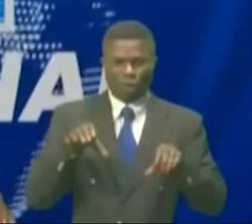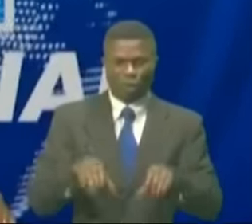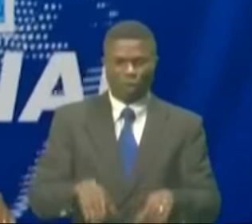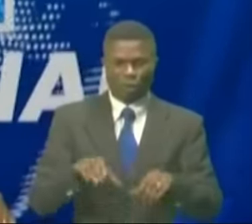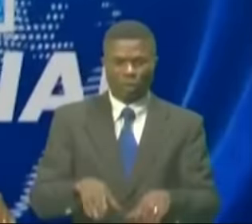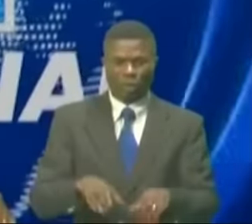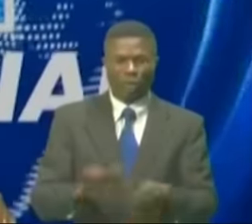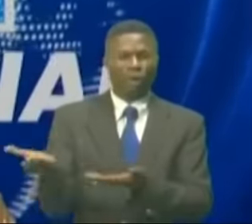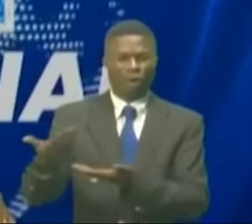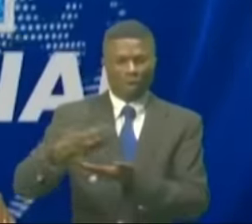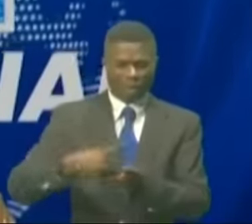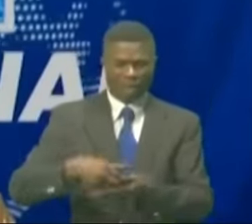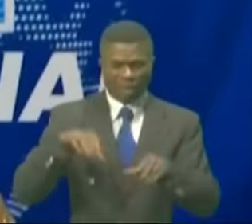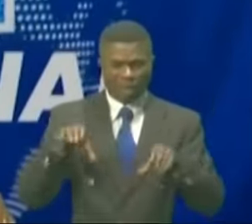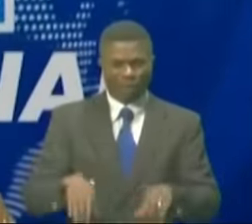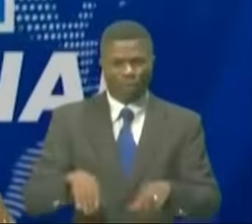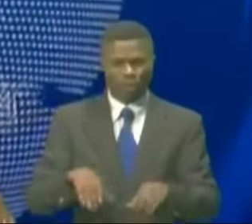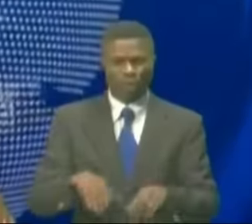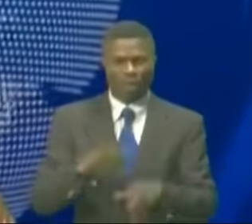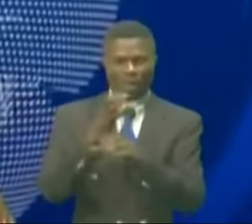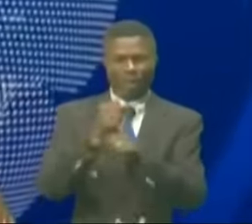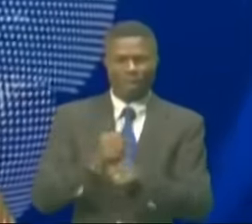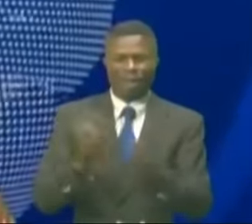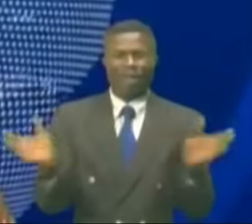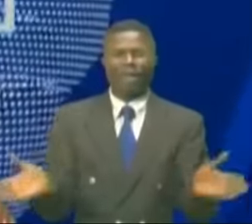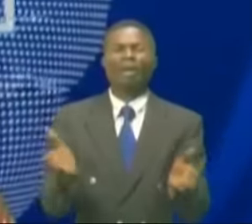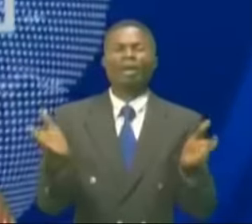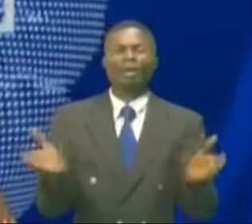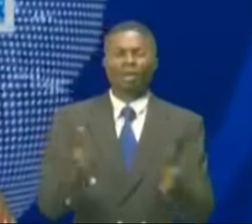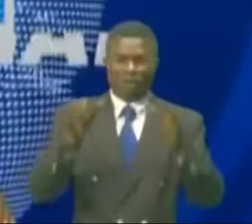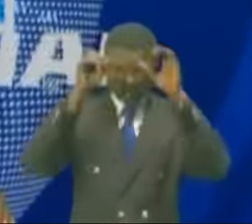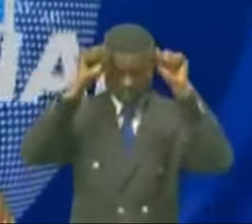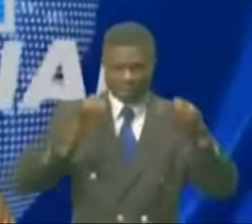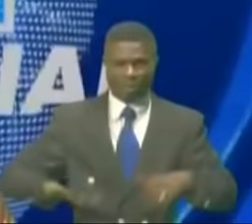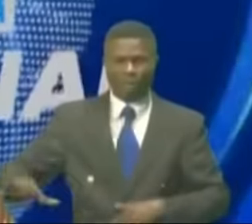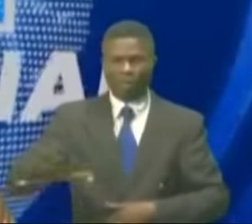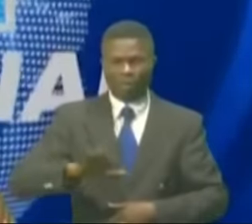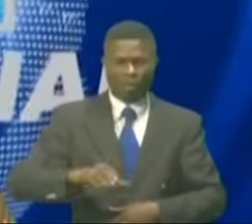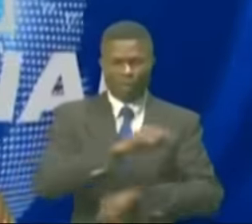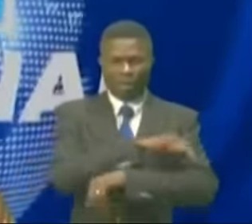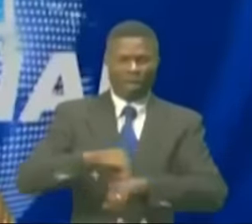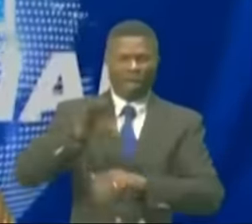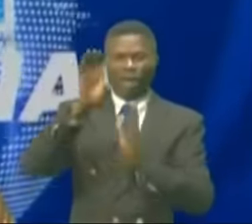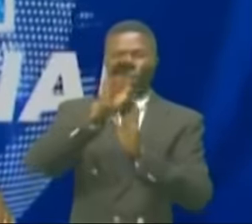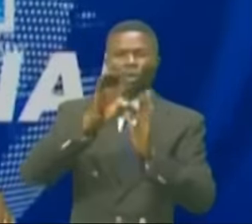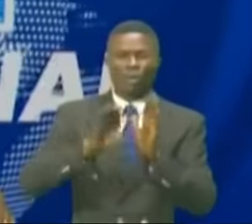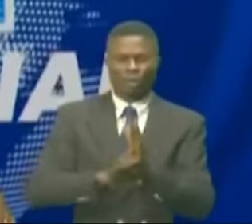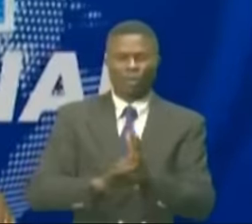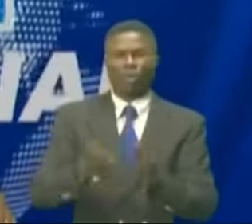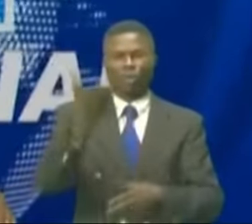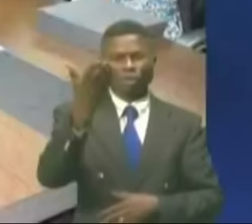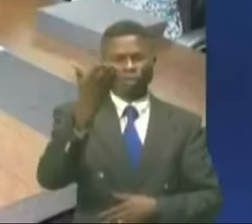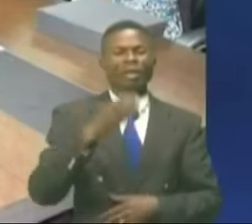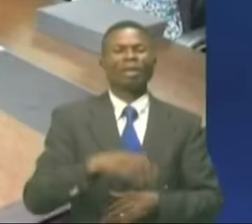sont de retour au pays. Ils ont reçu les encouragements du président de la Cour constitutionnelle, Edith Chala.